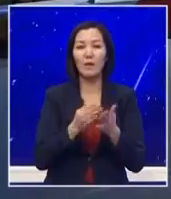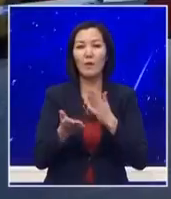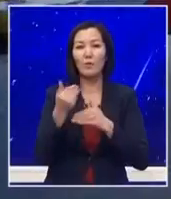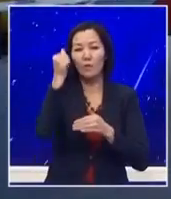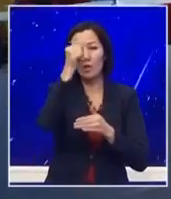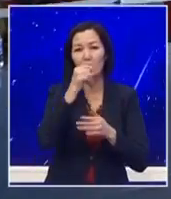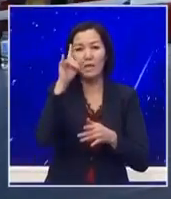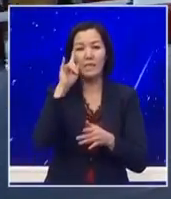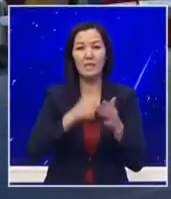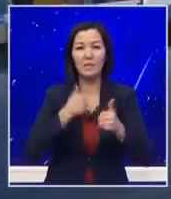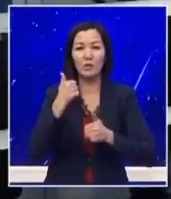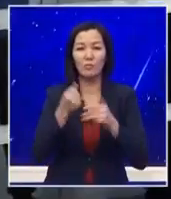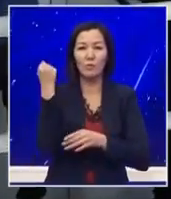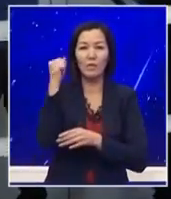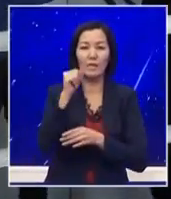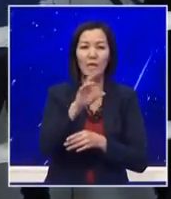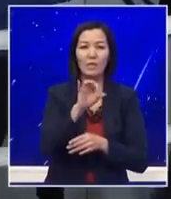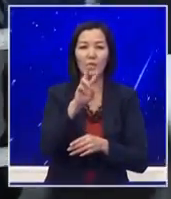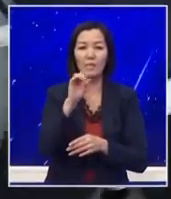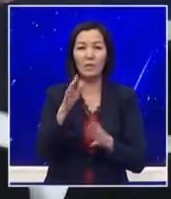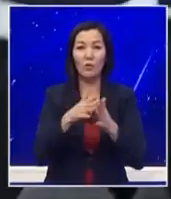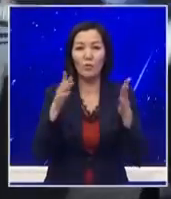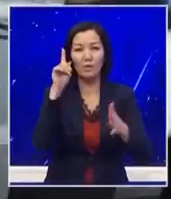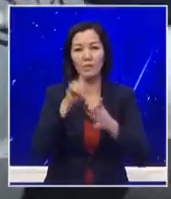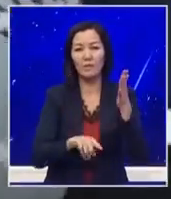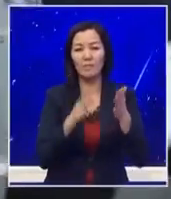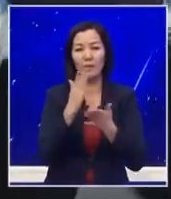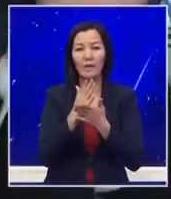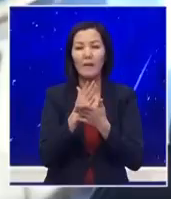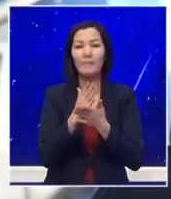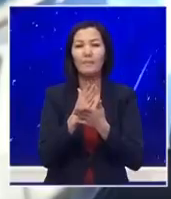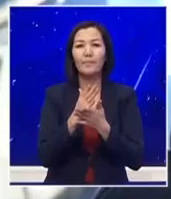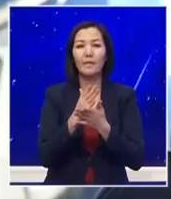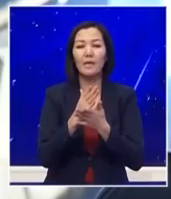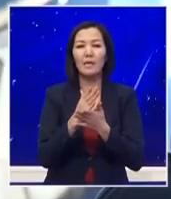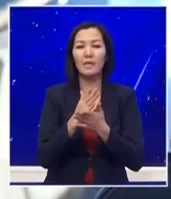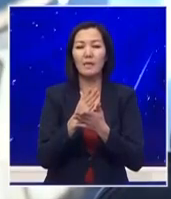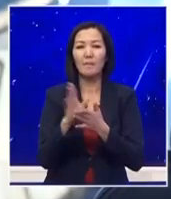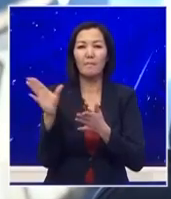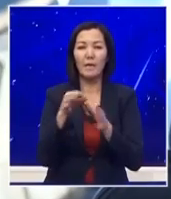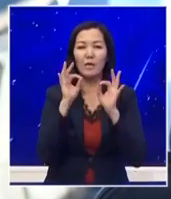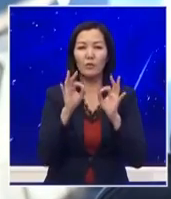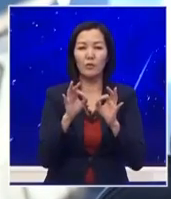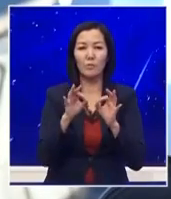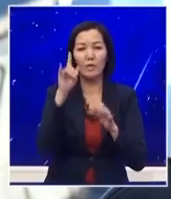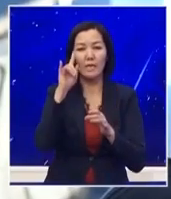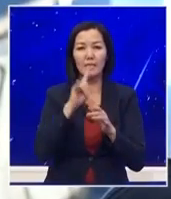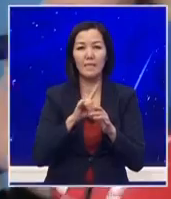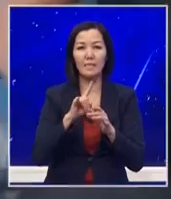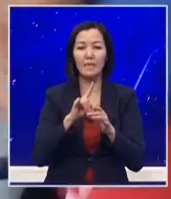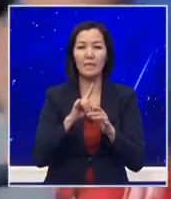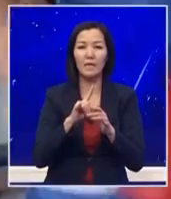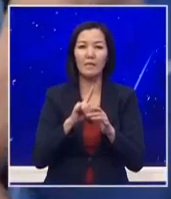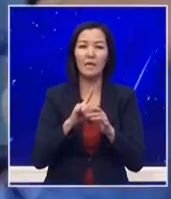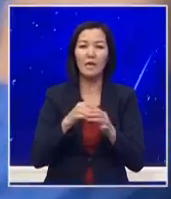жылы Қазақстан чемпионы атанған Шыңғызға биыл да үлкен үміт артылып отыр. Бабы мен бағы қатар шапса, ел біріншілігінен де жүлдемен